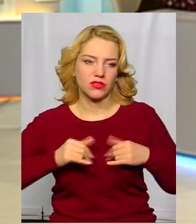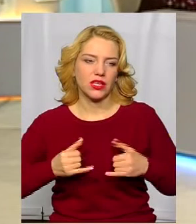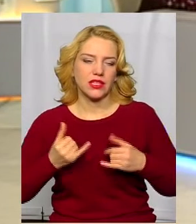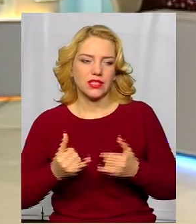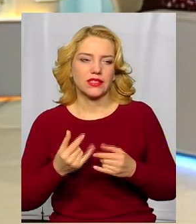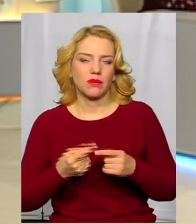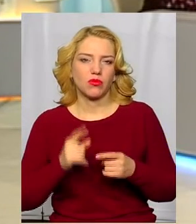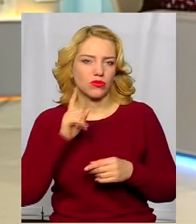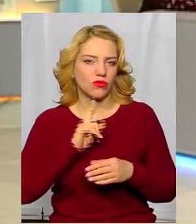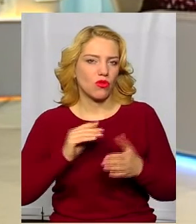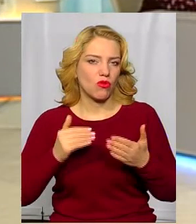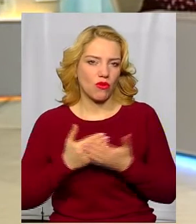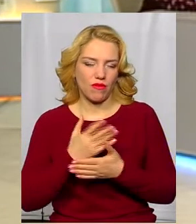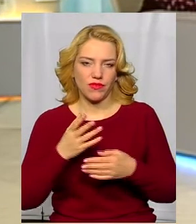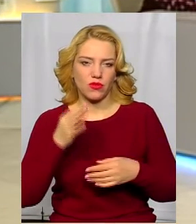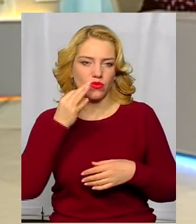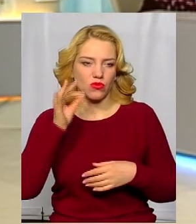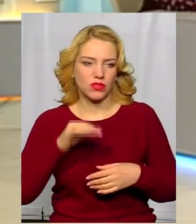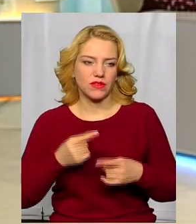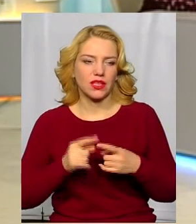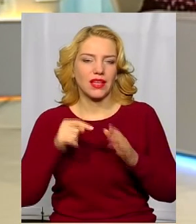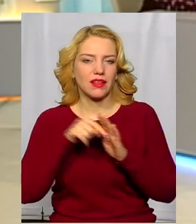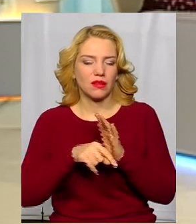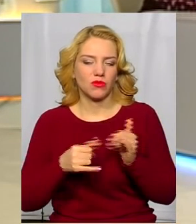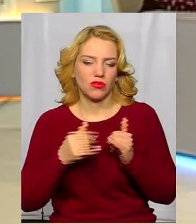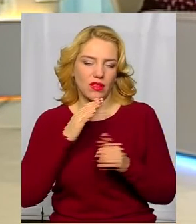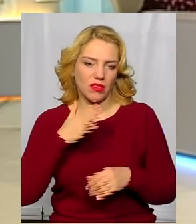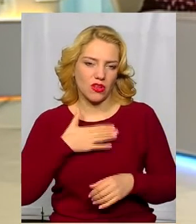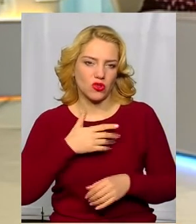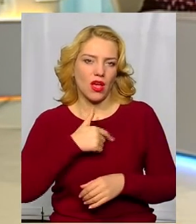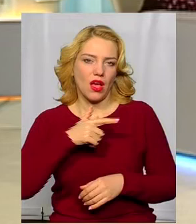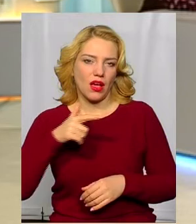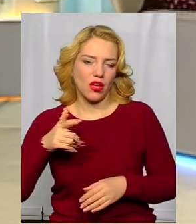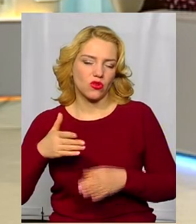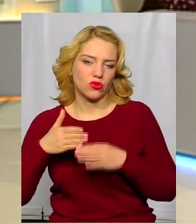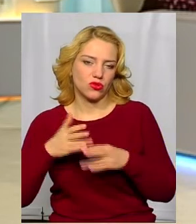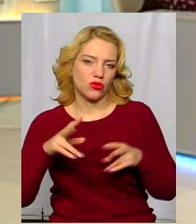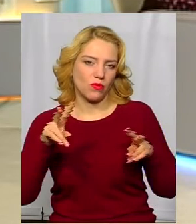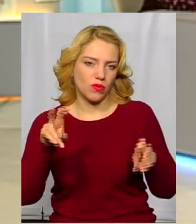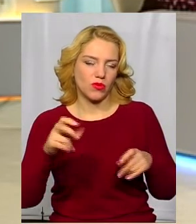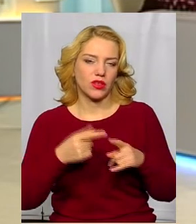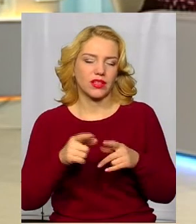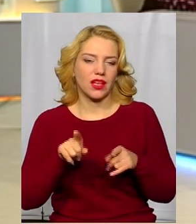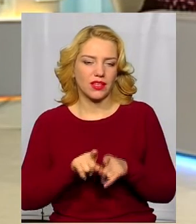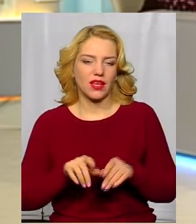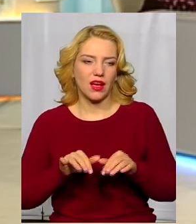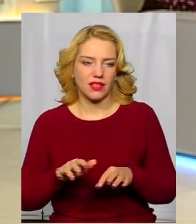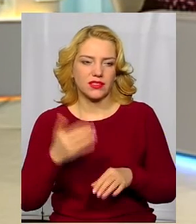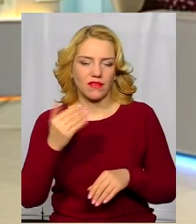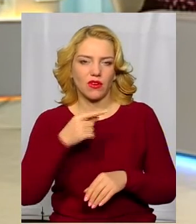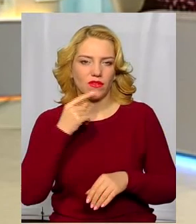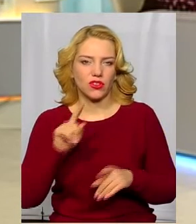вас новий досвід співпраці? Іменно для нашої кардіологічної допомоги, але такі акції ж були, ви говорили,